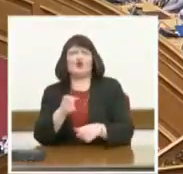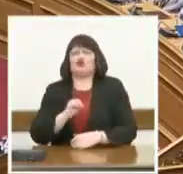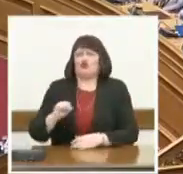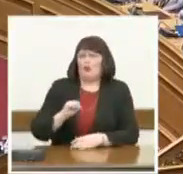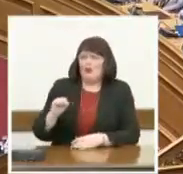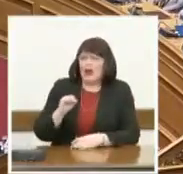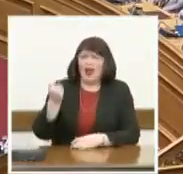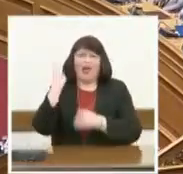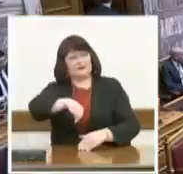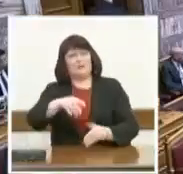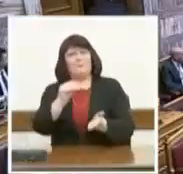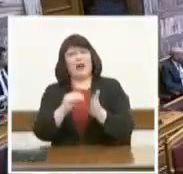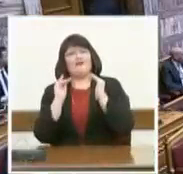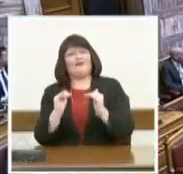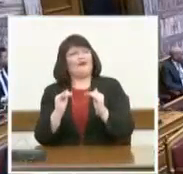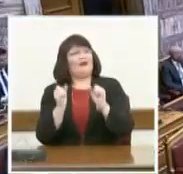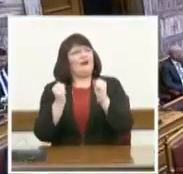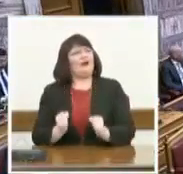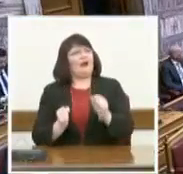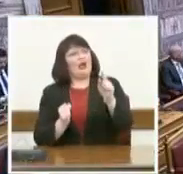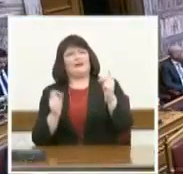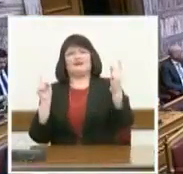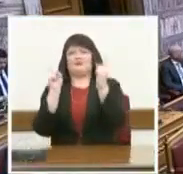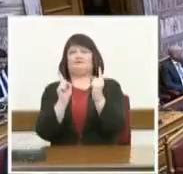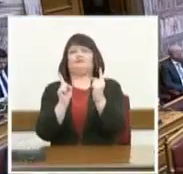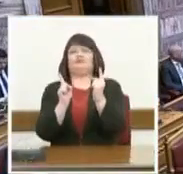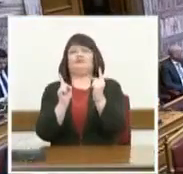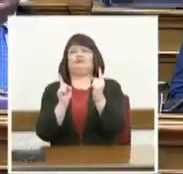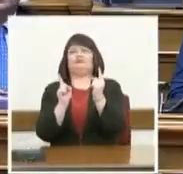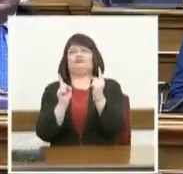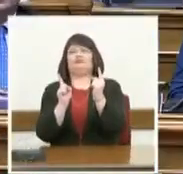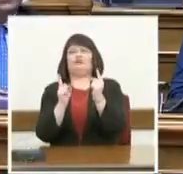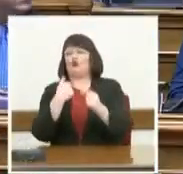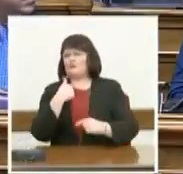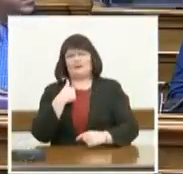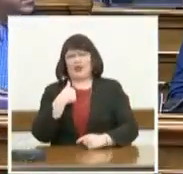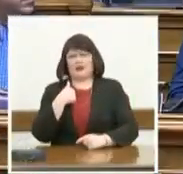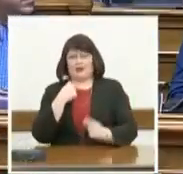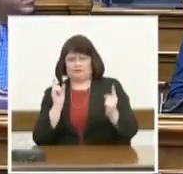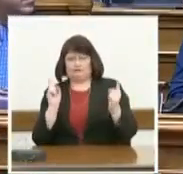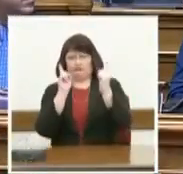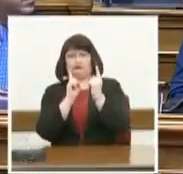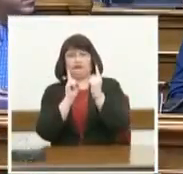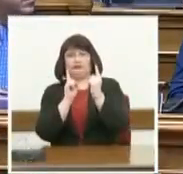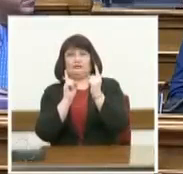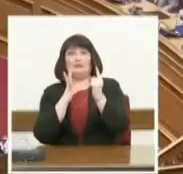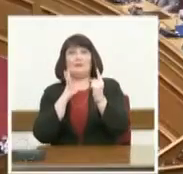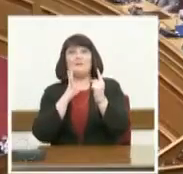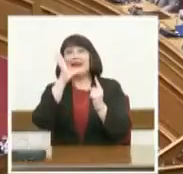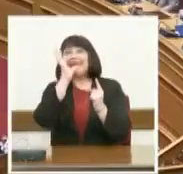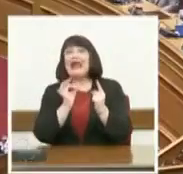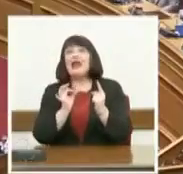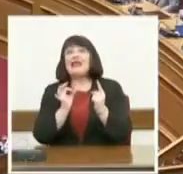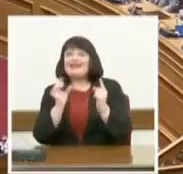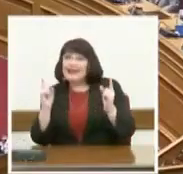Κερουλάνο. Μία κουβέντα για τον κύριο Κερουλάνο, σα παρακαλώ πολύ. Είχε δίκιο σε αυτό που είπε για του μικρομεσαίου. Για του μικρομεσαίου. Λοιπόν, και θέλω να πω, για